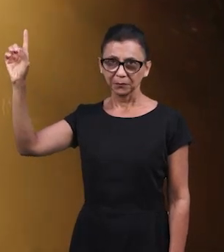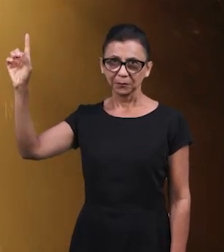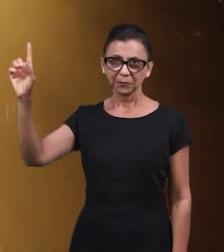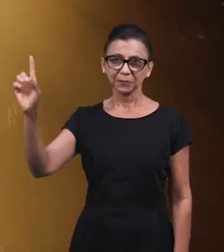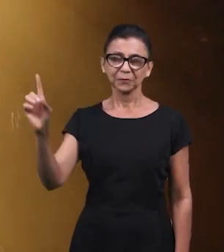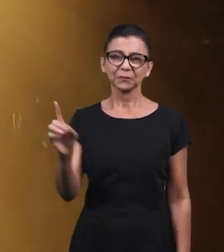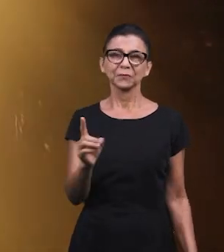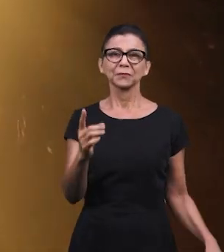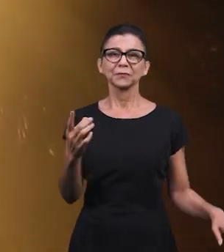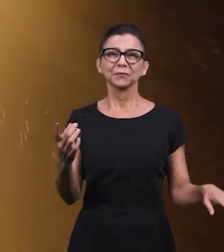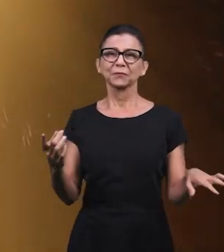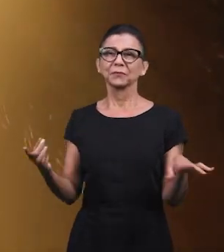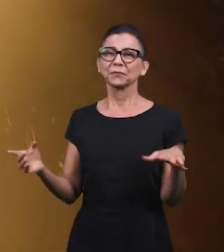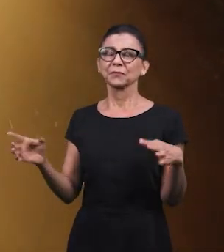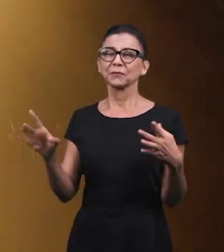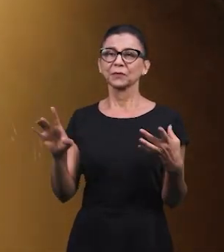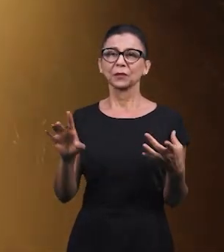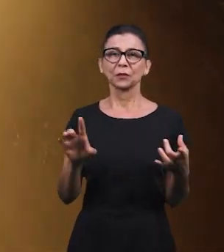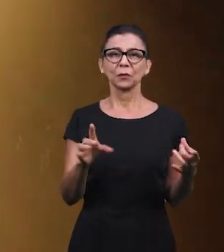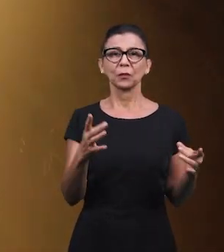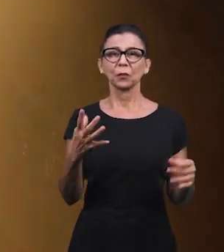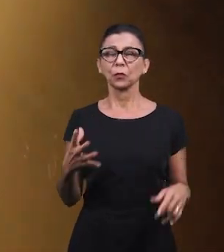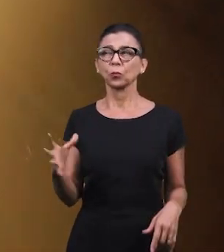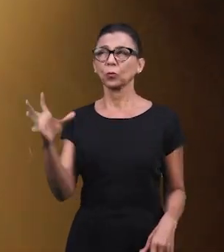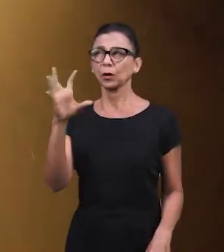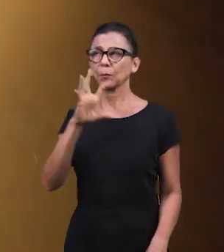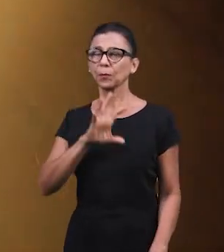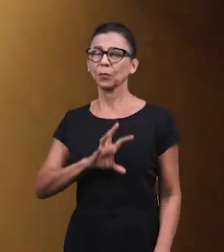С милостью и с любовью,